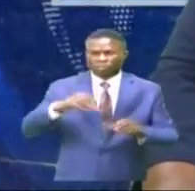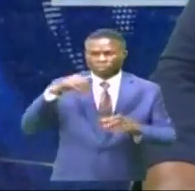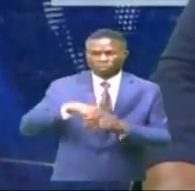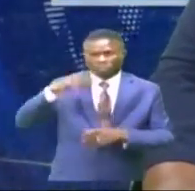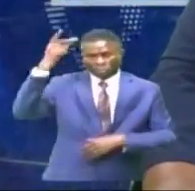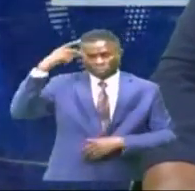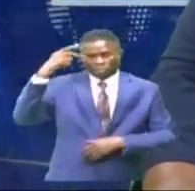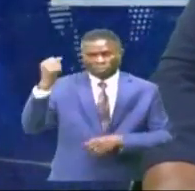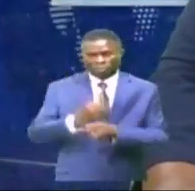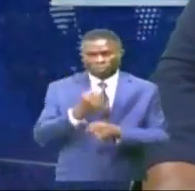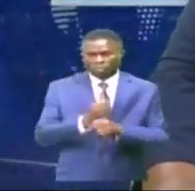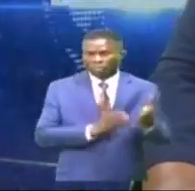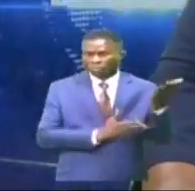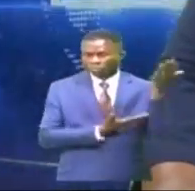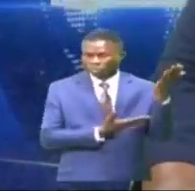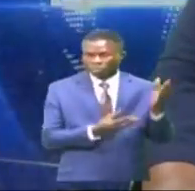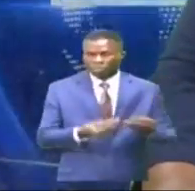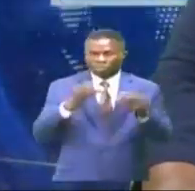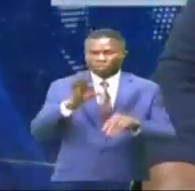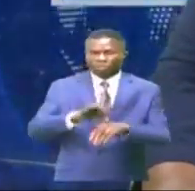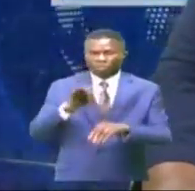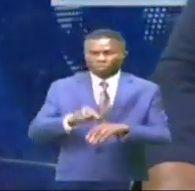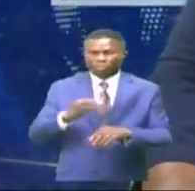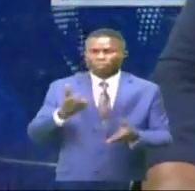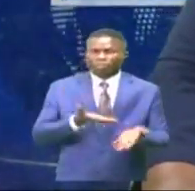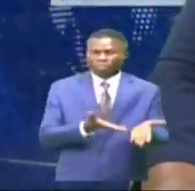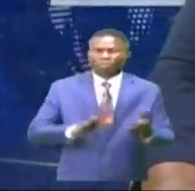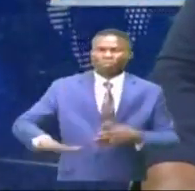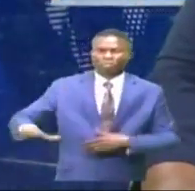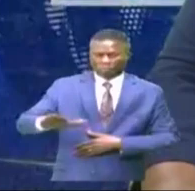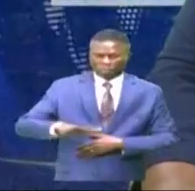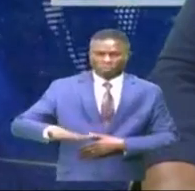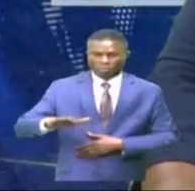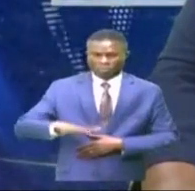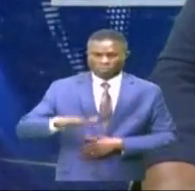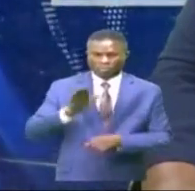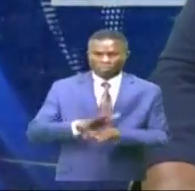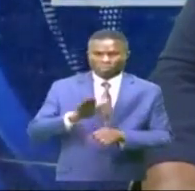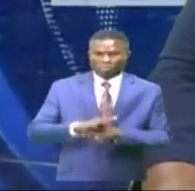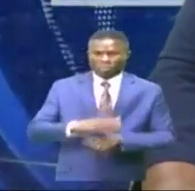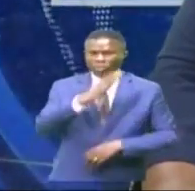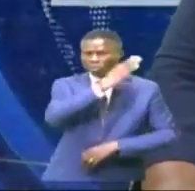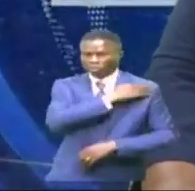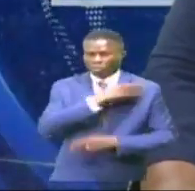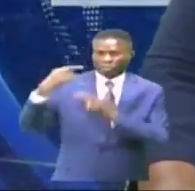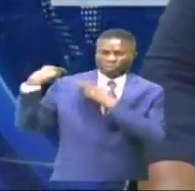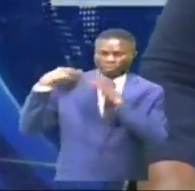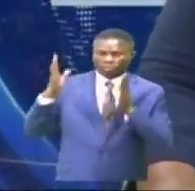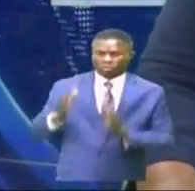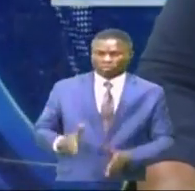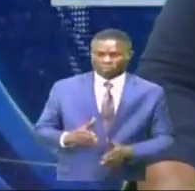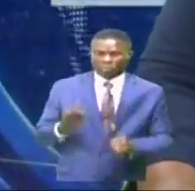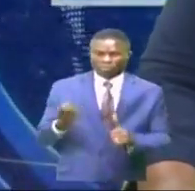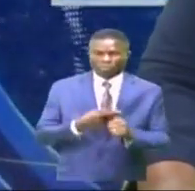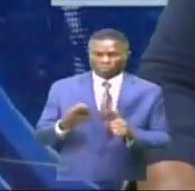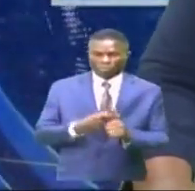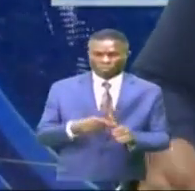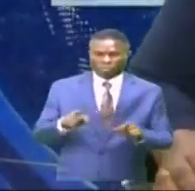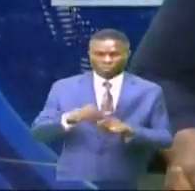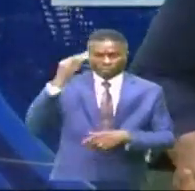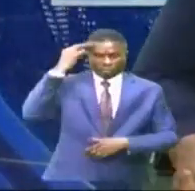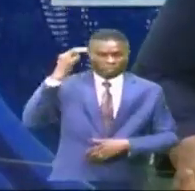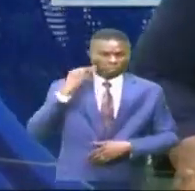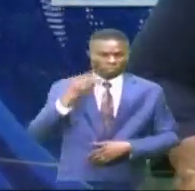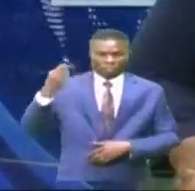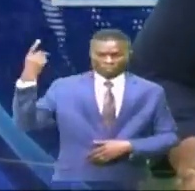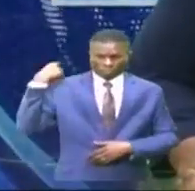professionnelle qui lui a donné l'opportunité de servir à la nation à différents postes de responsabilité notamment en tant que ministre